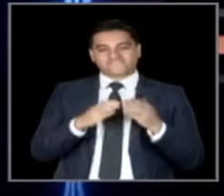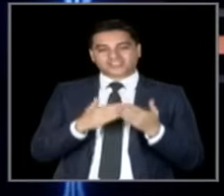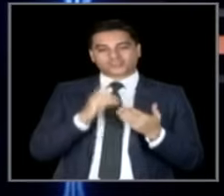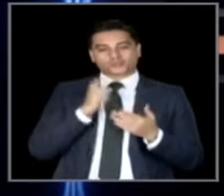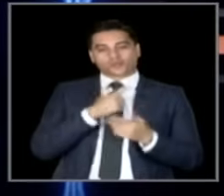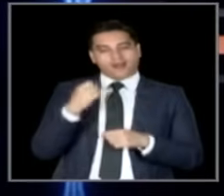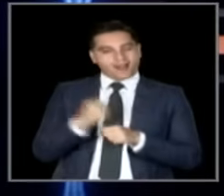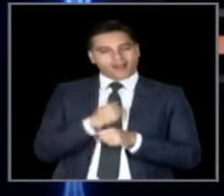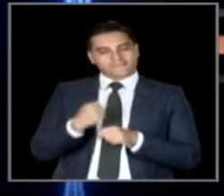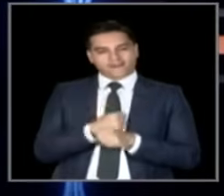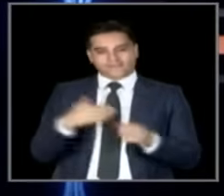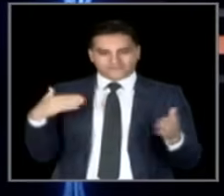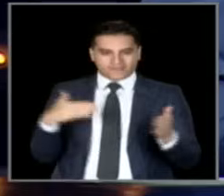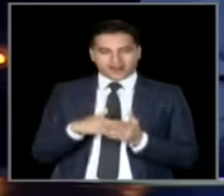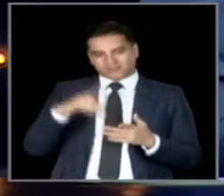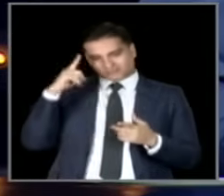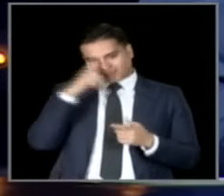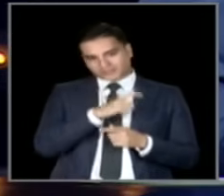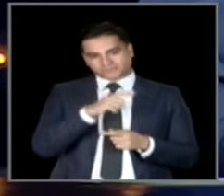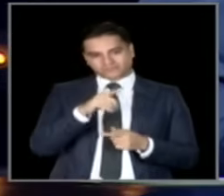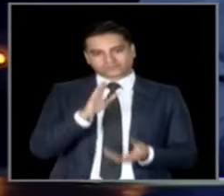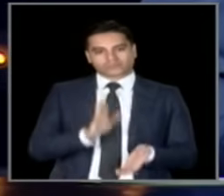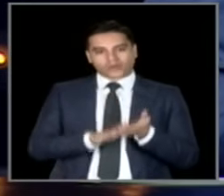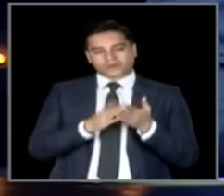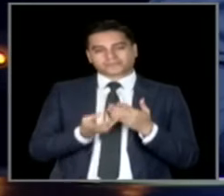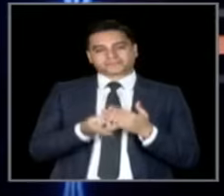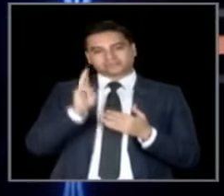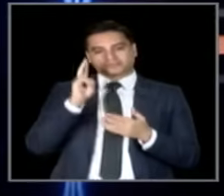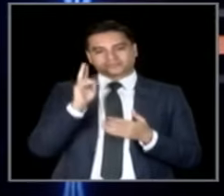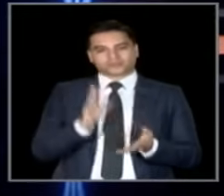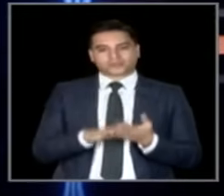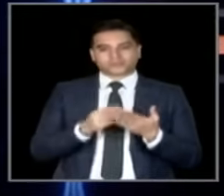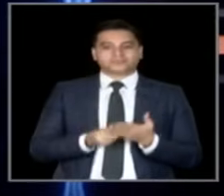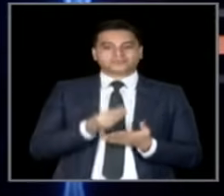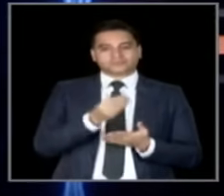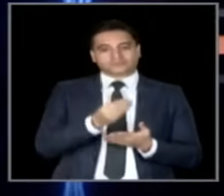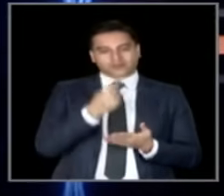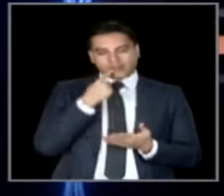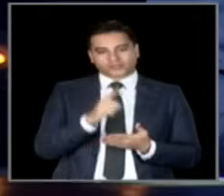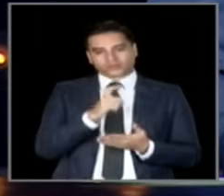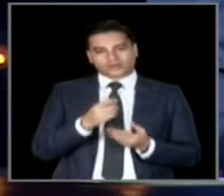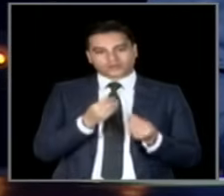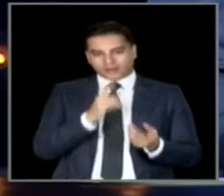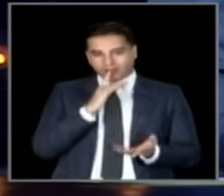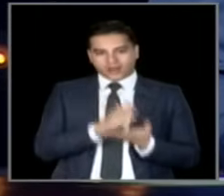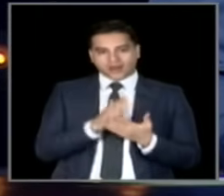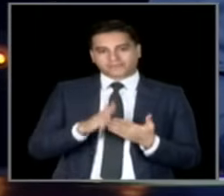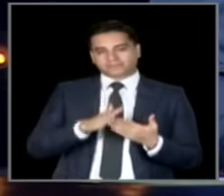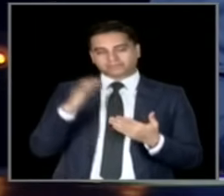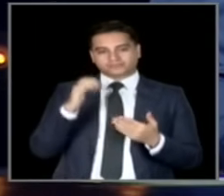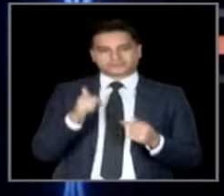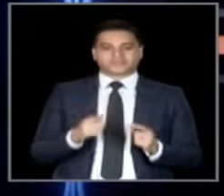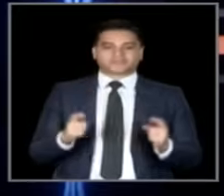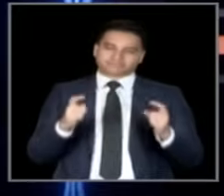بصراحة. وبعدين سوهاج عملت معاكم ريمونتادا عظيمة. تمام. ولكن وضعوا البطولة